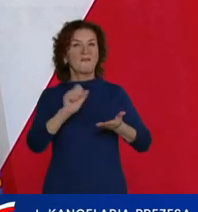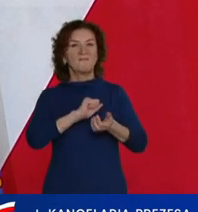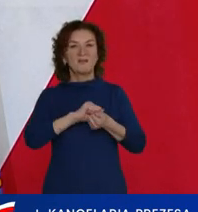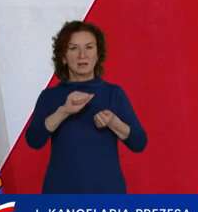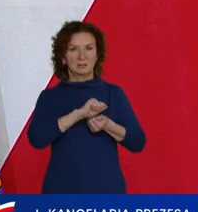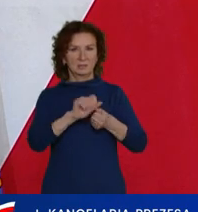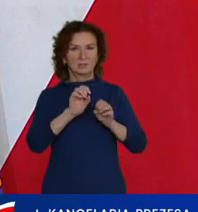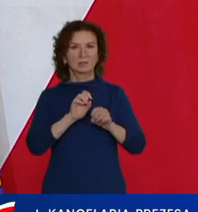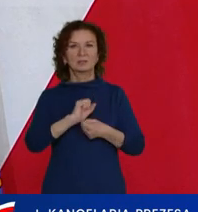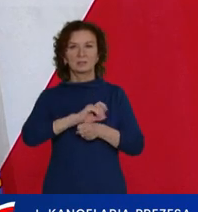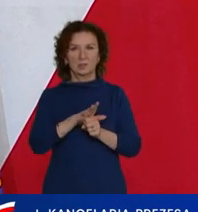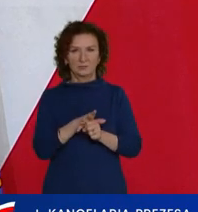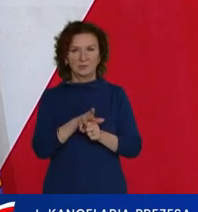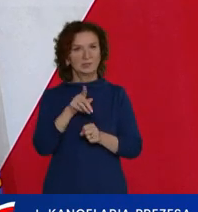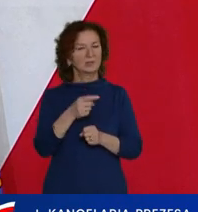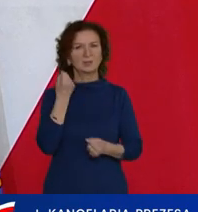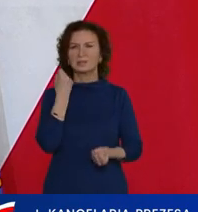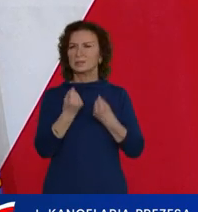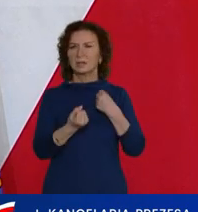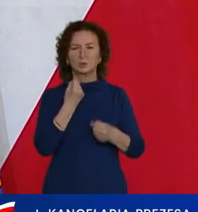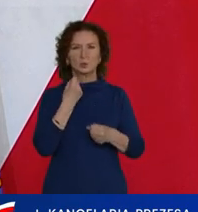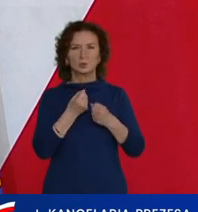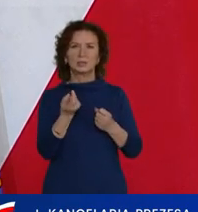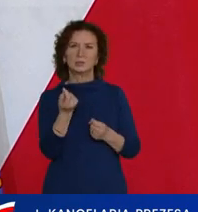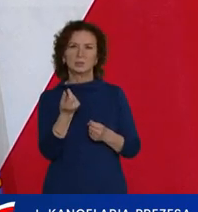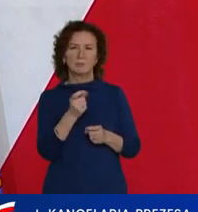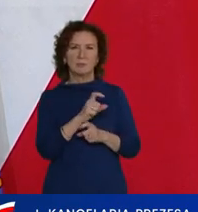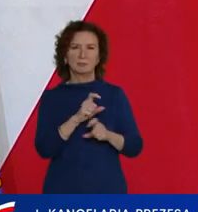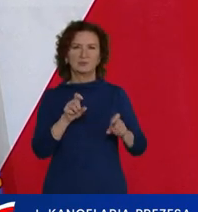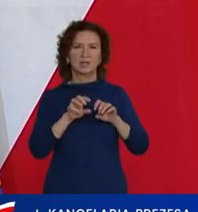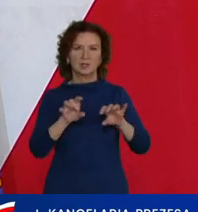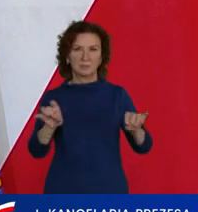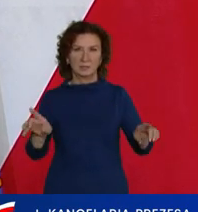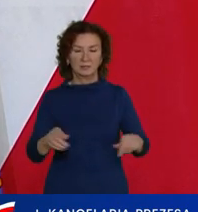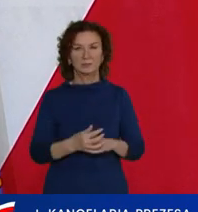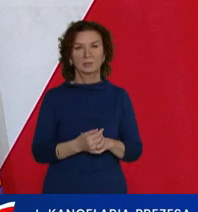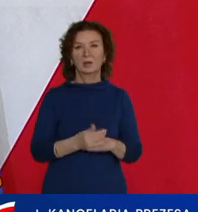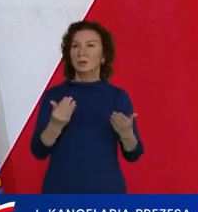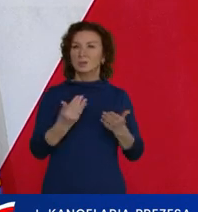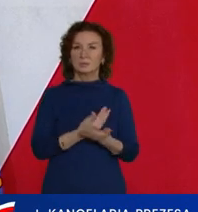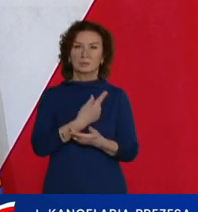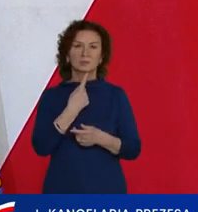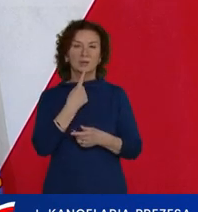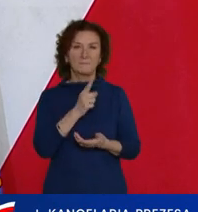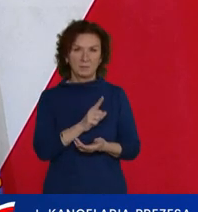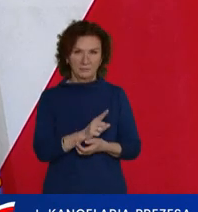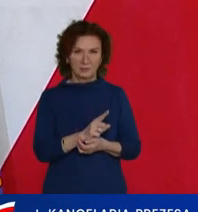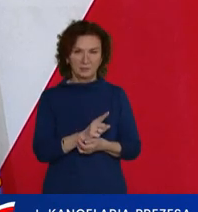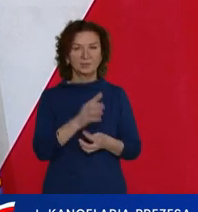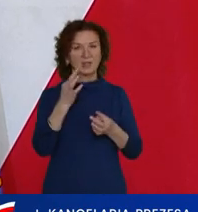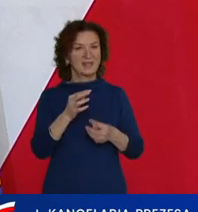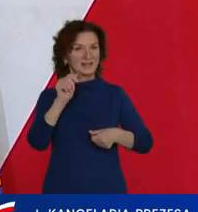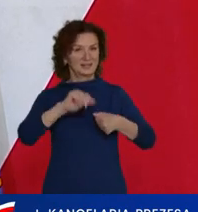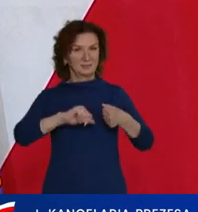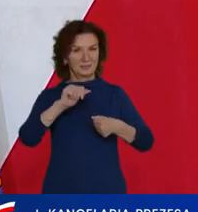zawsze ten najtrudniejszy moment w pandemii, kiedy badamy, bo znowu trzeba powiedzieć, że testujemy wydolność